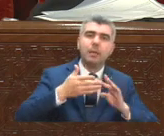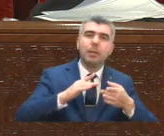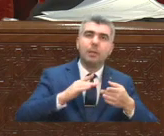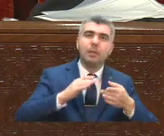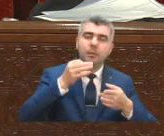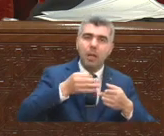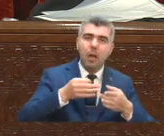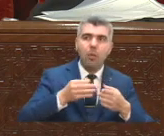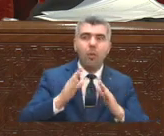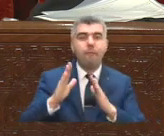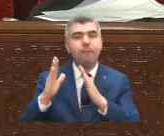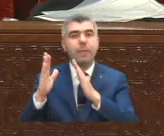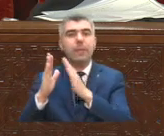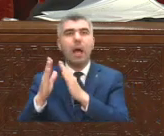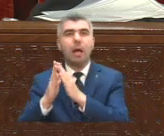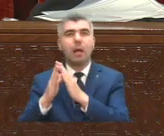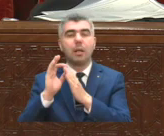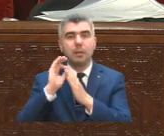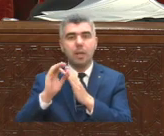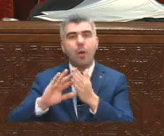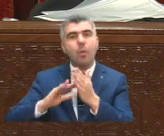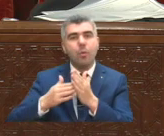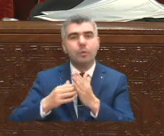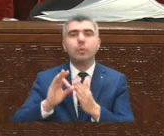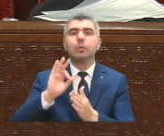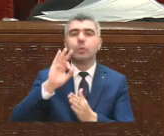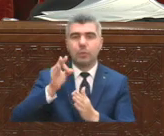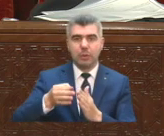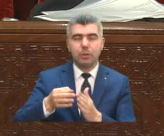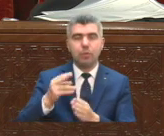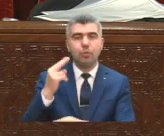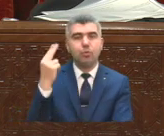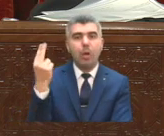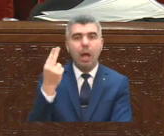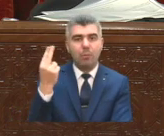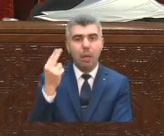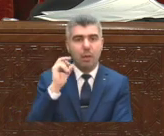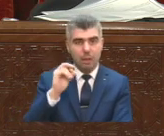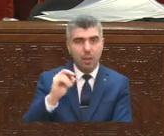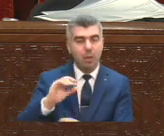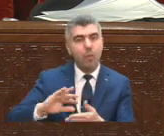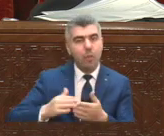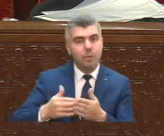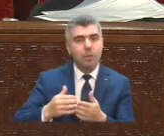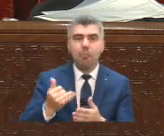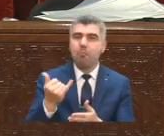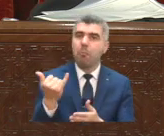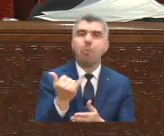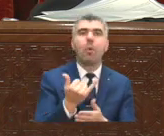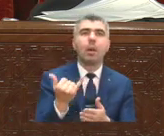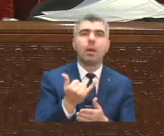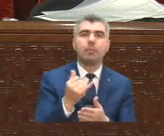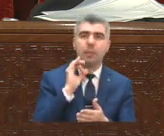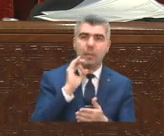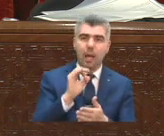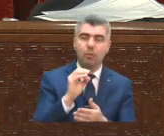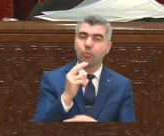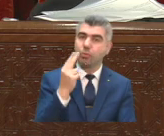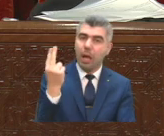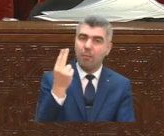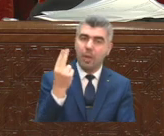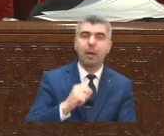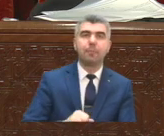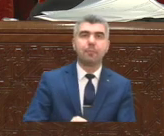حتى للدار ديالو باش يدخل المنصات ديال الجامعه، ماشي باش يمشي لشي منصه اخرى، ولكن المنصات ديال الجامعه اللي